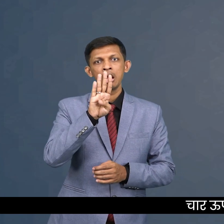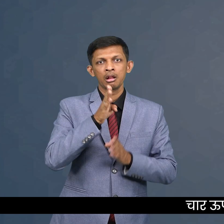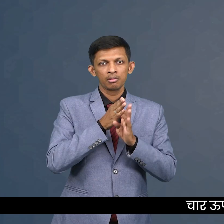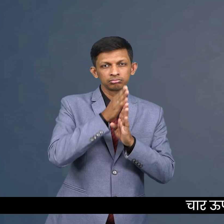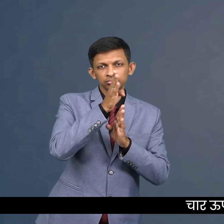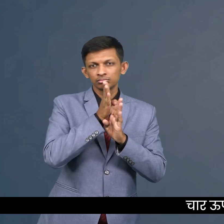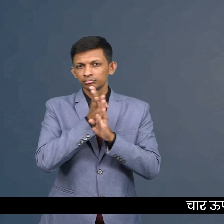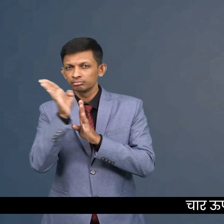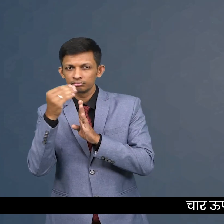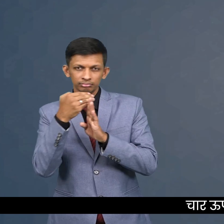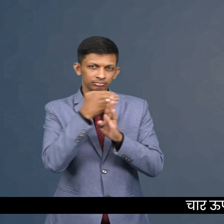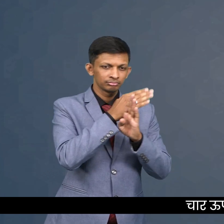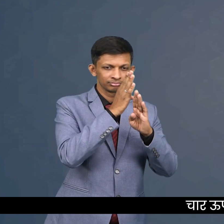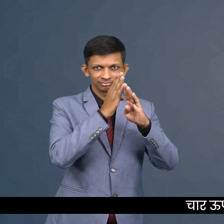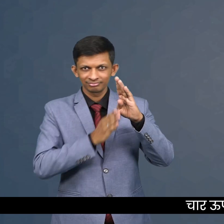4 उपदिशा आहेत.